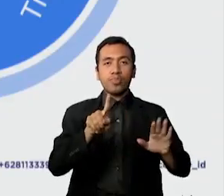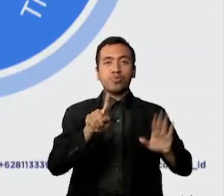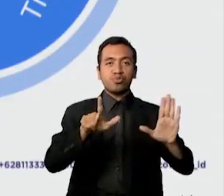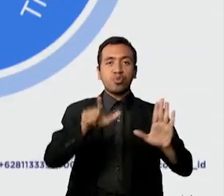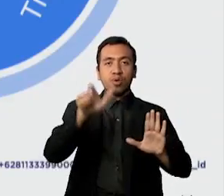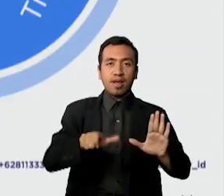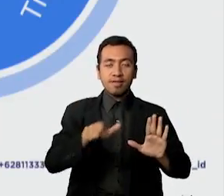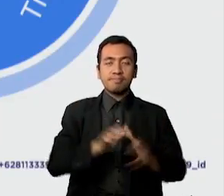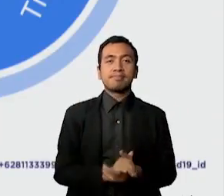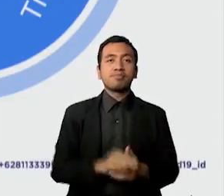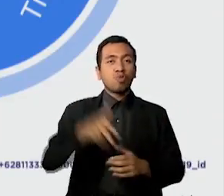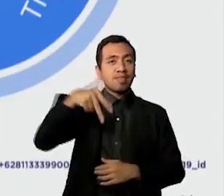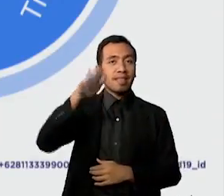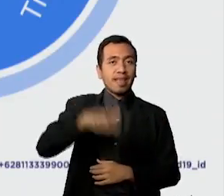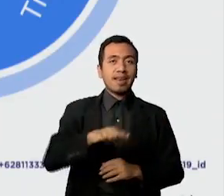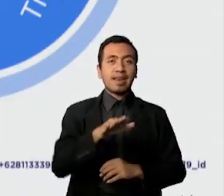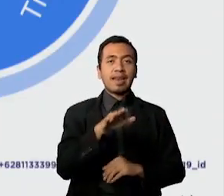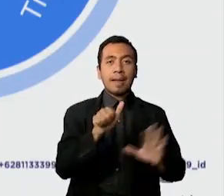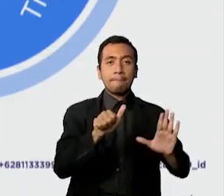14.517, Sulawesi Selatan